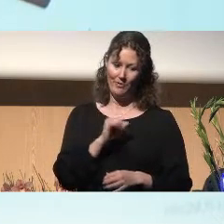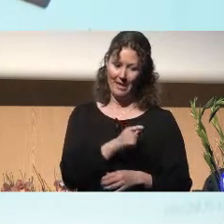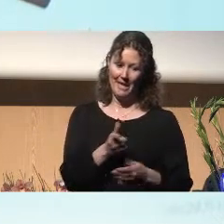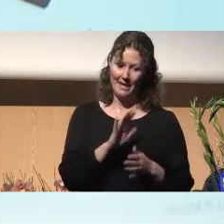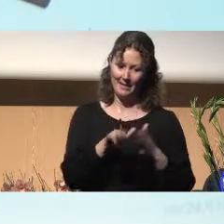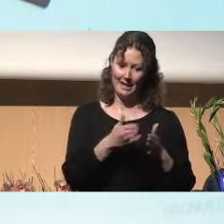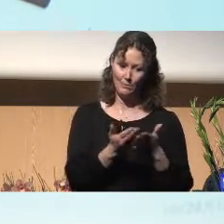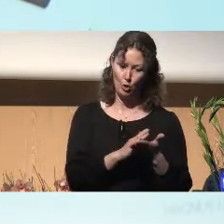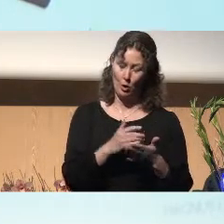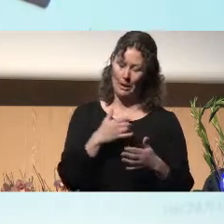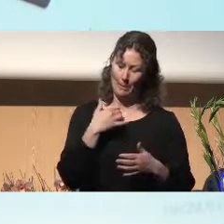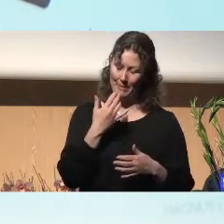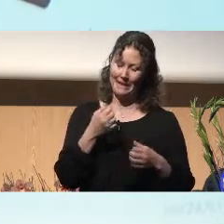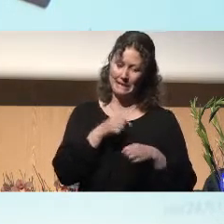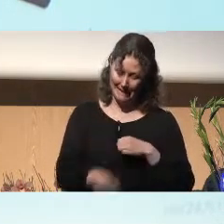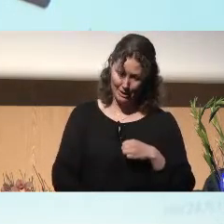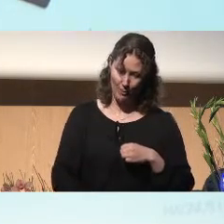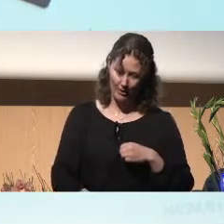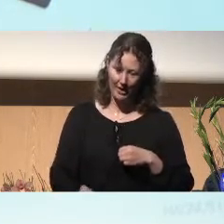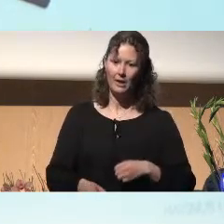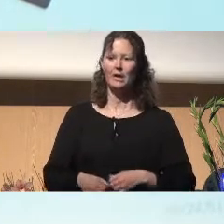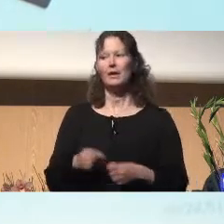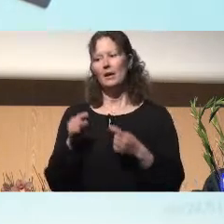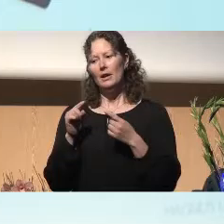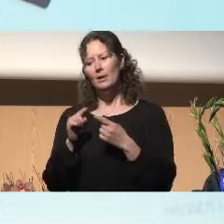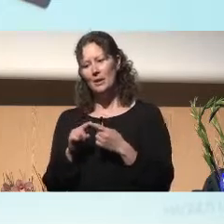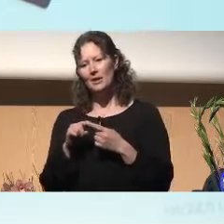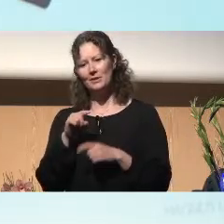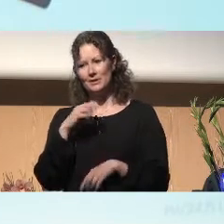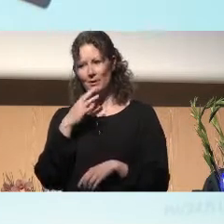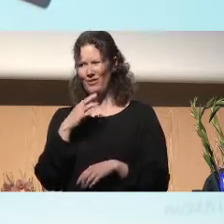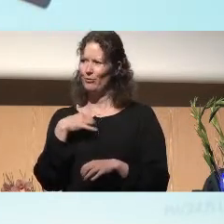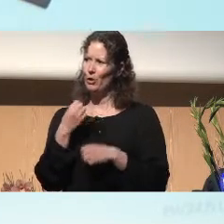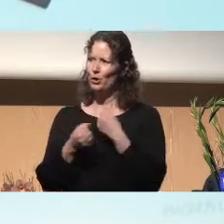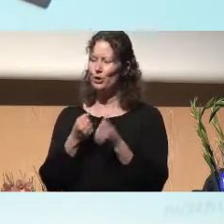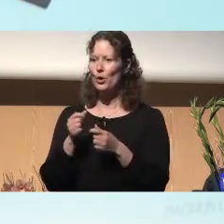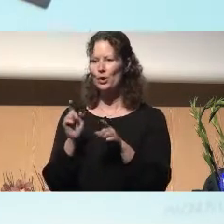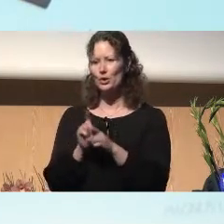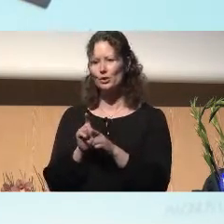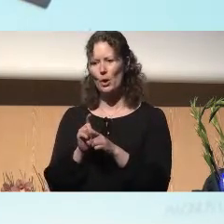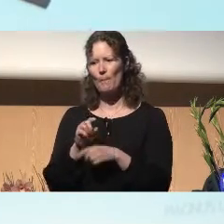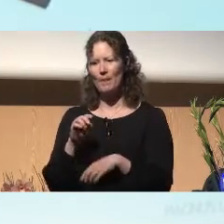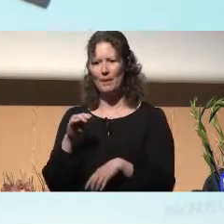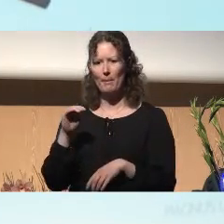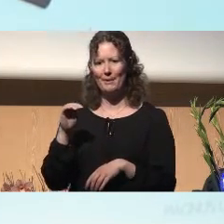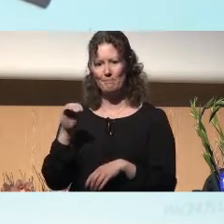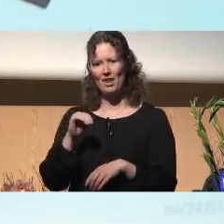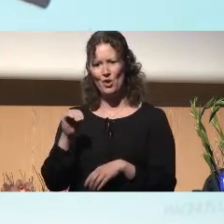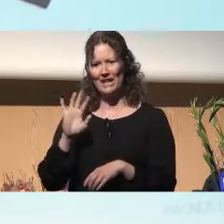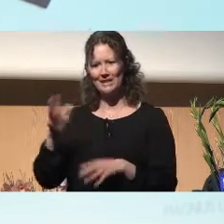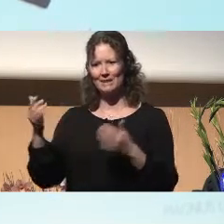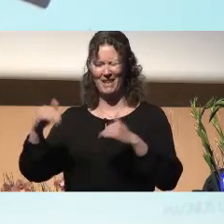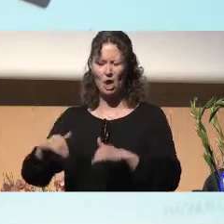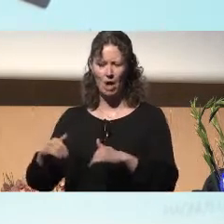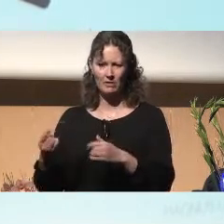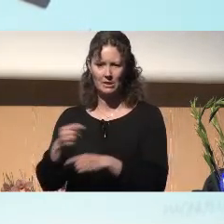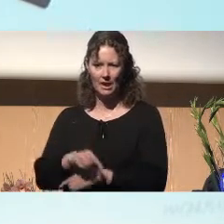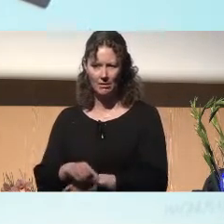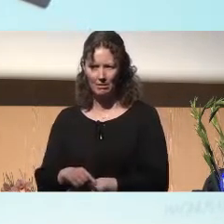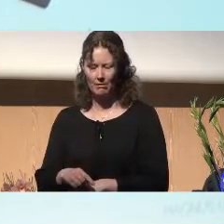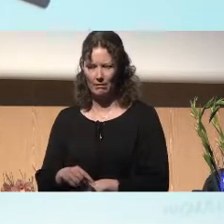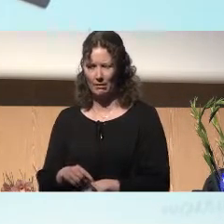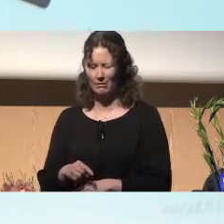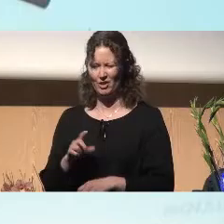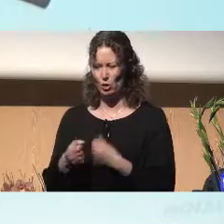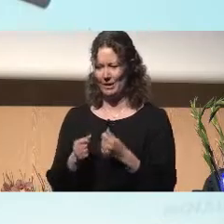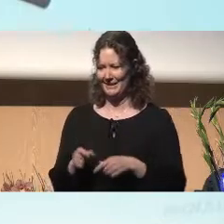bli hemskt. Vi ska prata, ni får göra som såg ni Mandelas begravning. Det var kanske